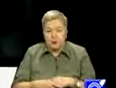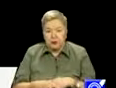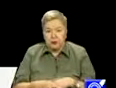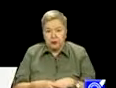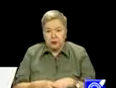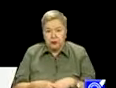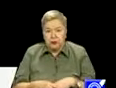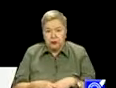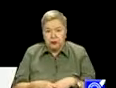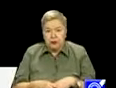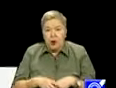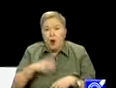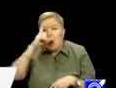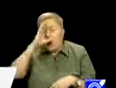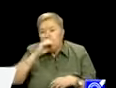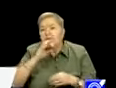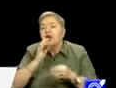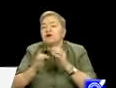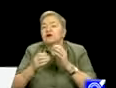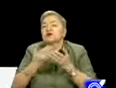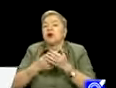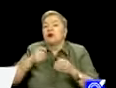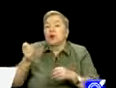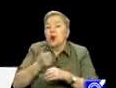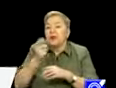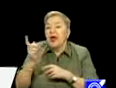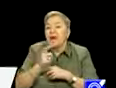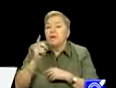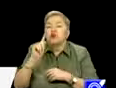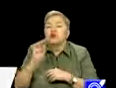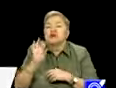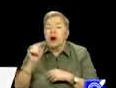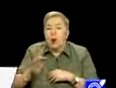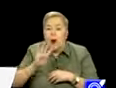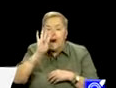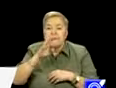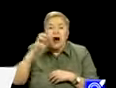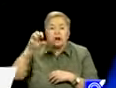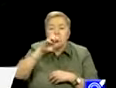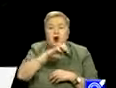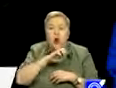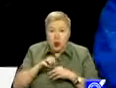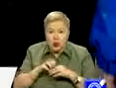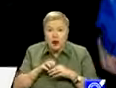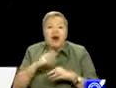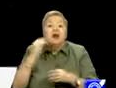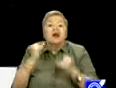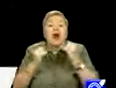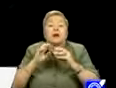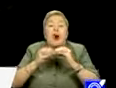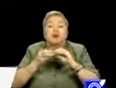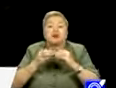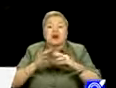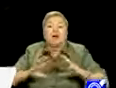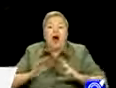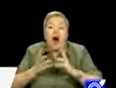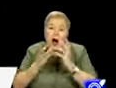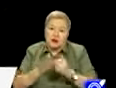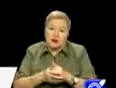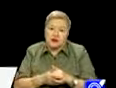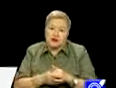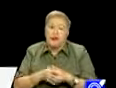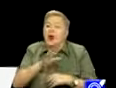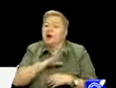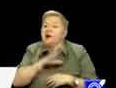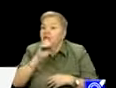pfo toate de foc pentru pompierii Buzoieni după ce în patru zone din județ vegetația uscată ars pe câteva hectare cea mai